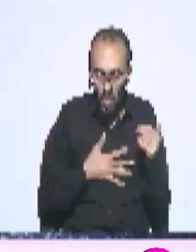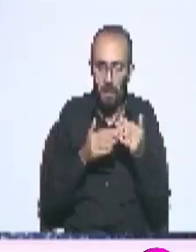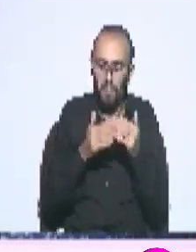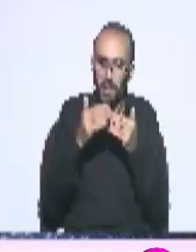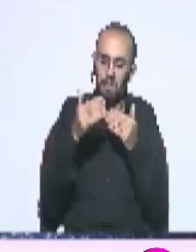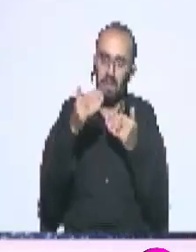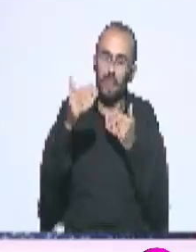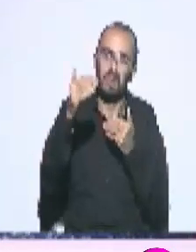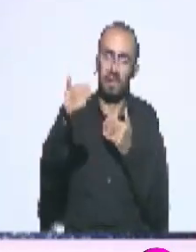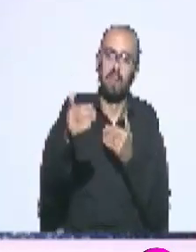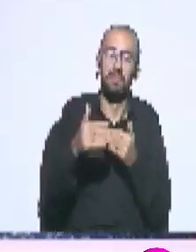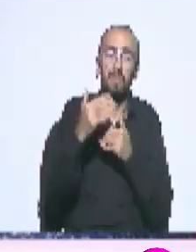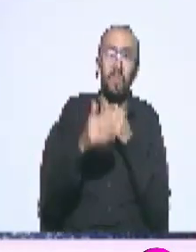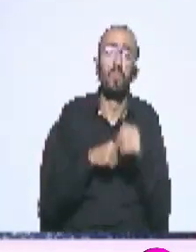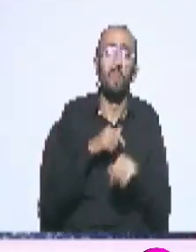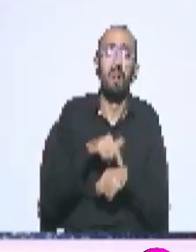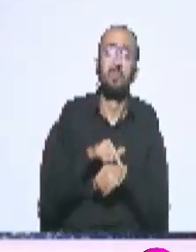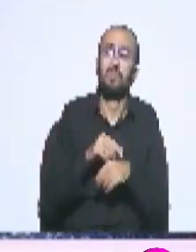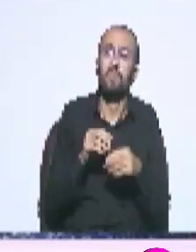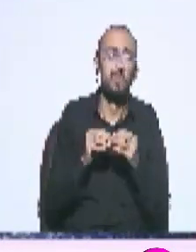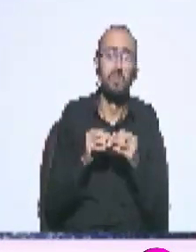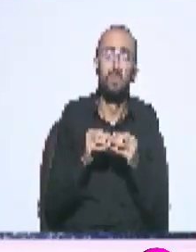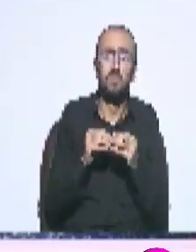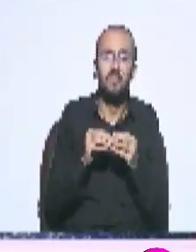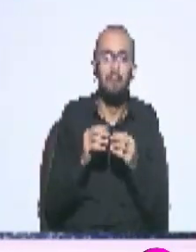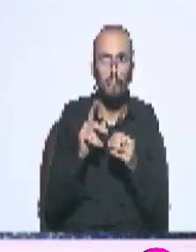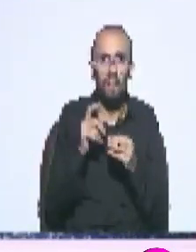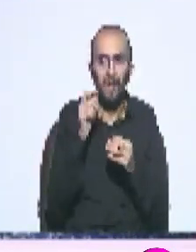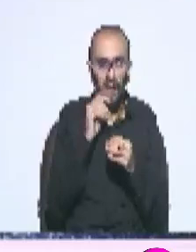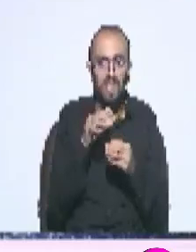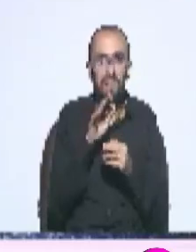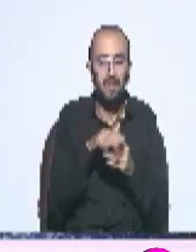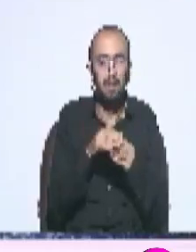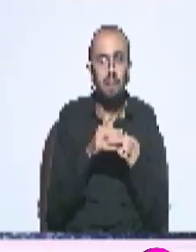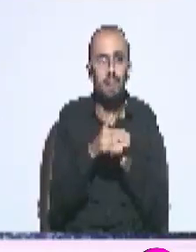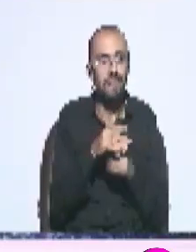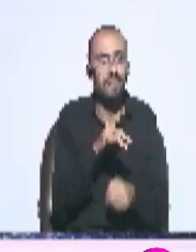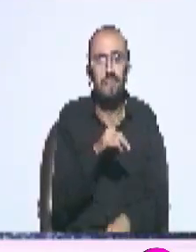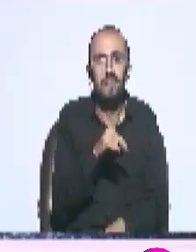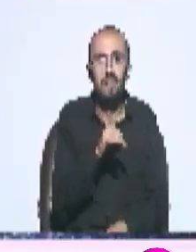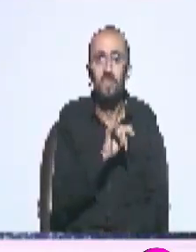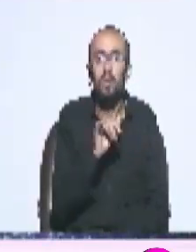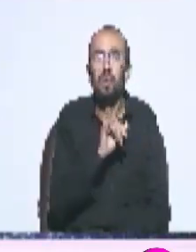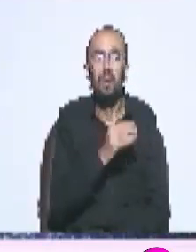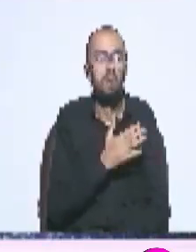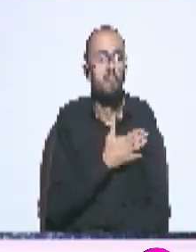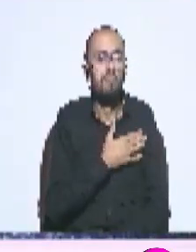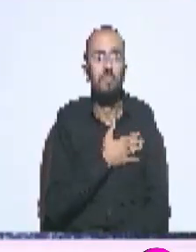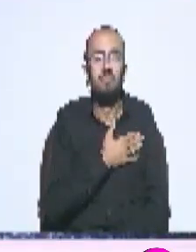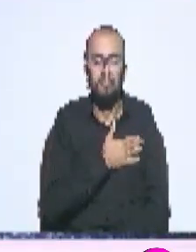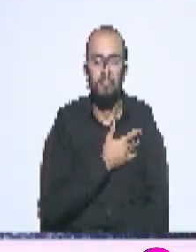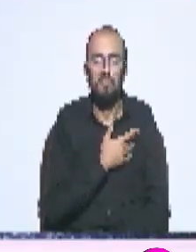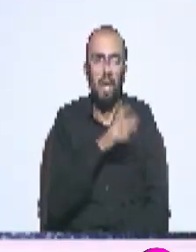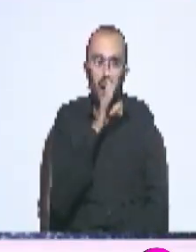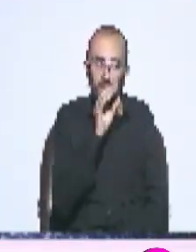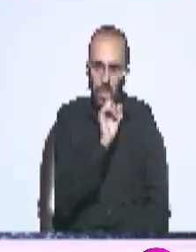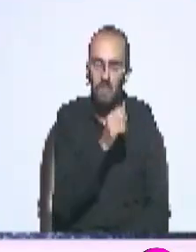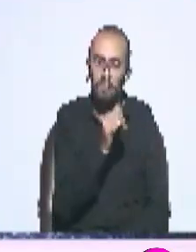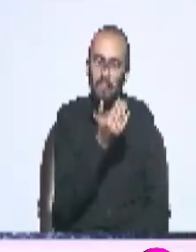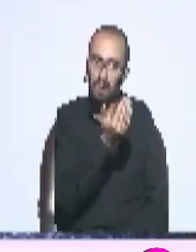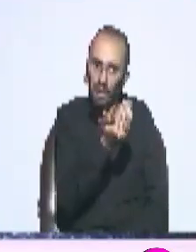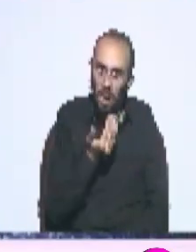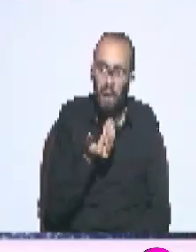الابعد بعد وقت بلاقي نفسي لا في ناس دورهم في حياتي اقوى بكتير يستحقوا ان هم يبقوا في دايره